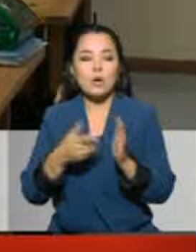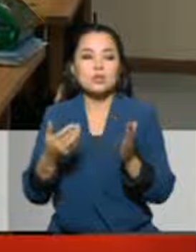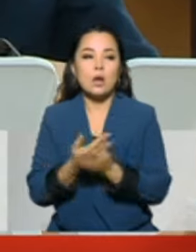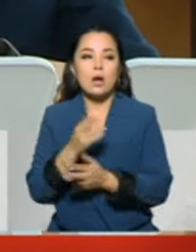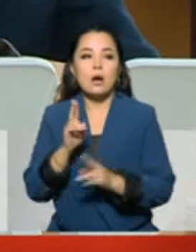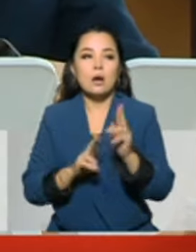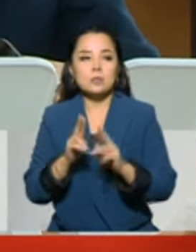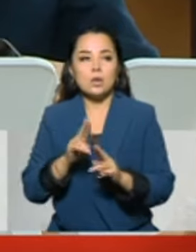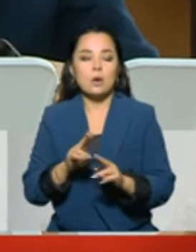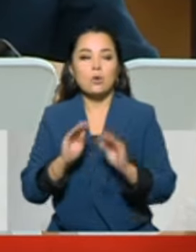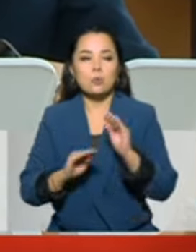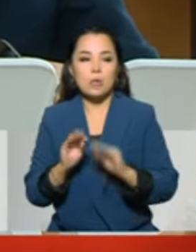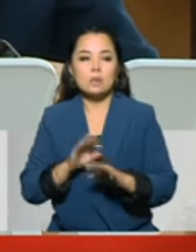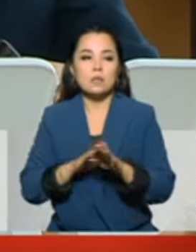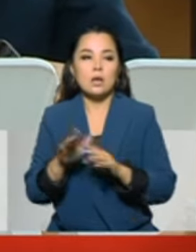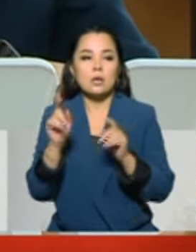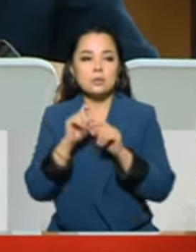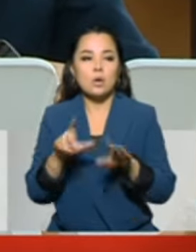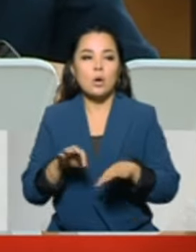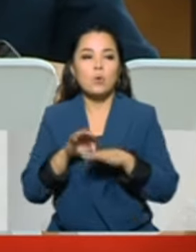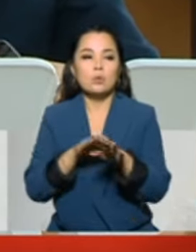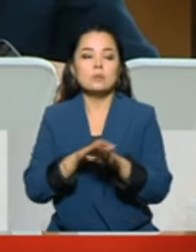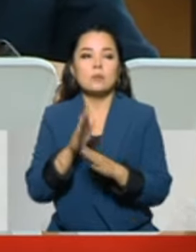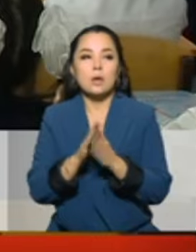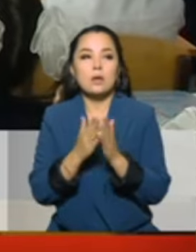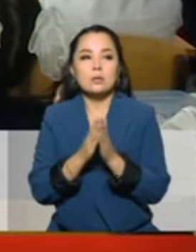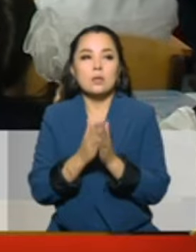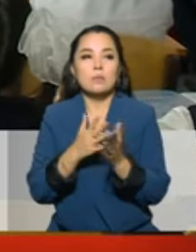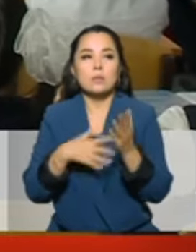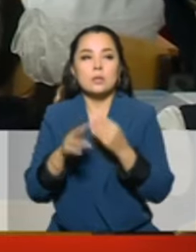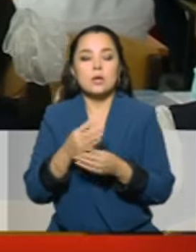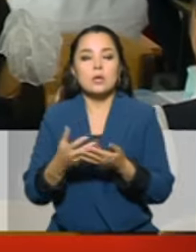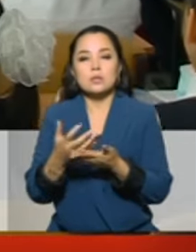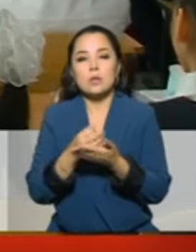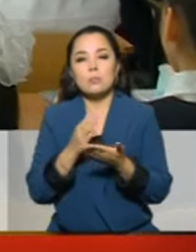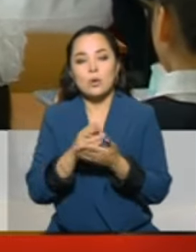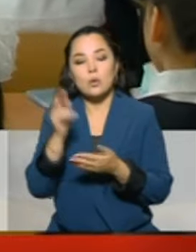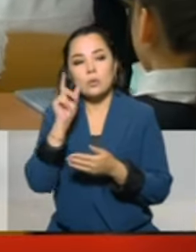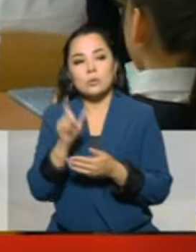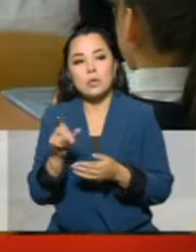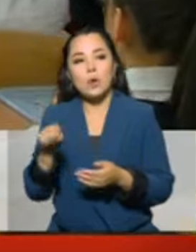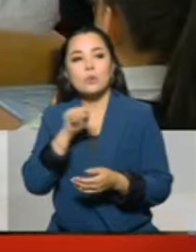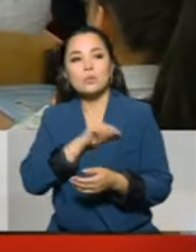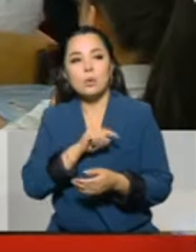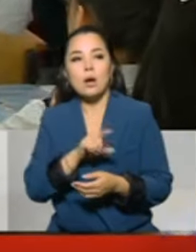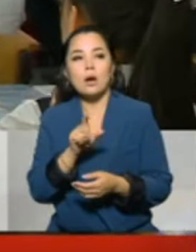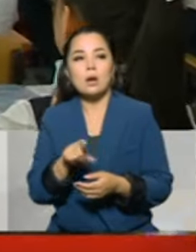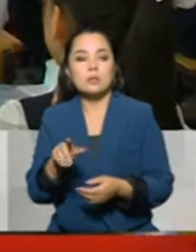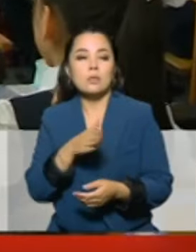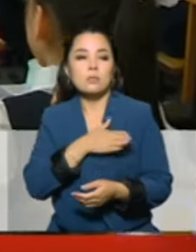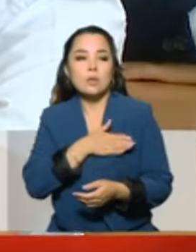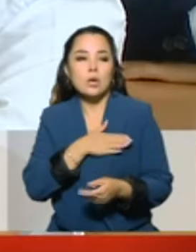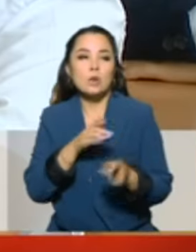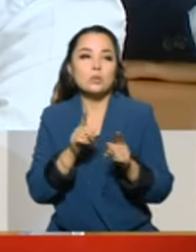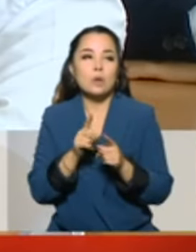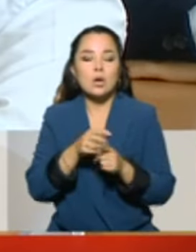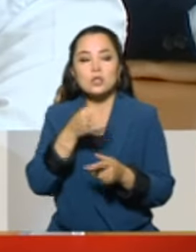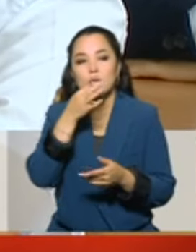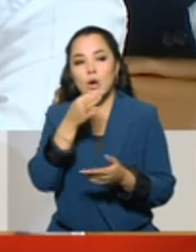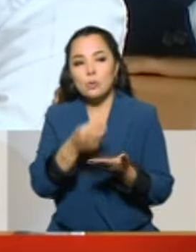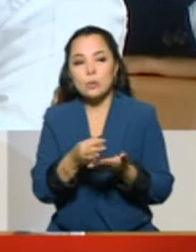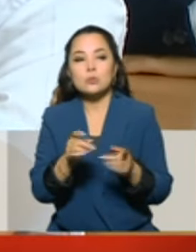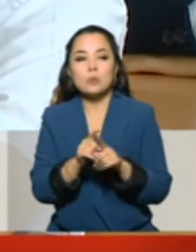жаңа әдістемелік құрал бойынша сабақтар өтеді. Оқулық бірнеше пәннің жиынтығы ол шәкірттерге рухани, адамгершілік қасиеттерден бөлек жауапкершілік